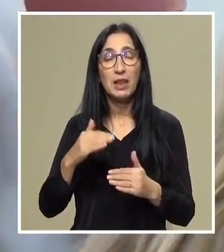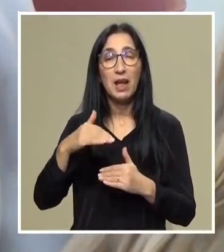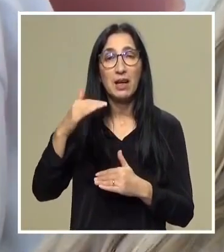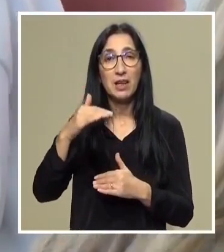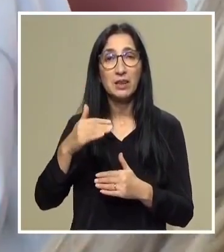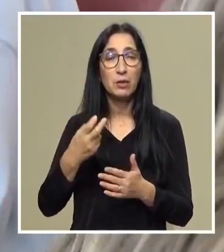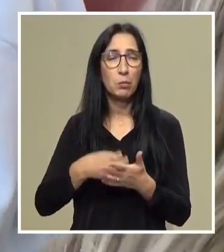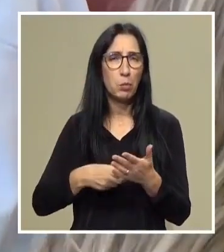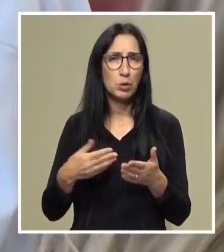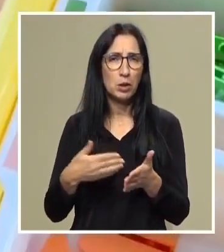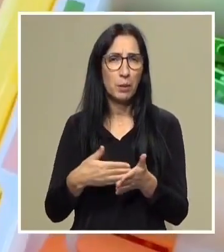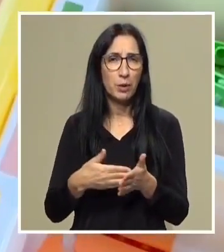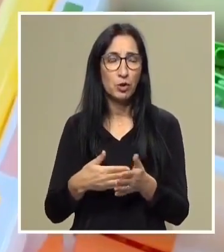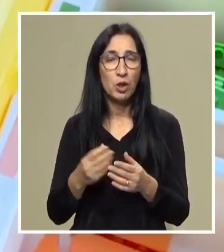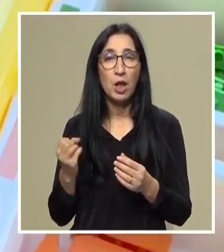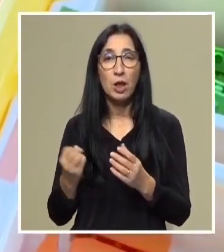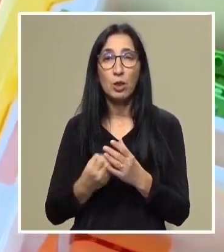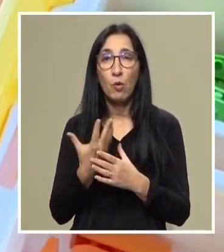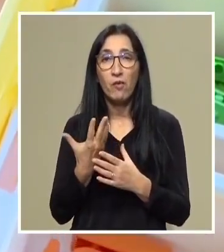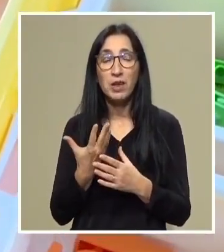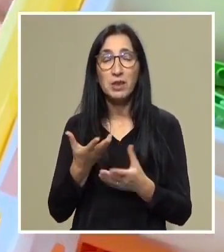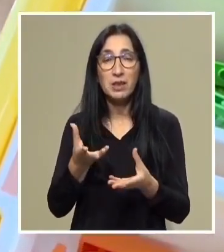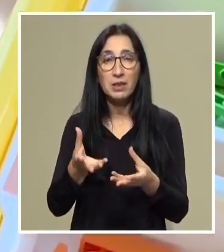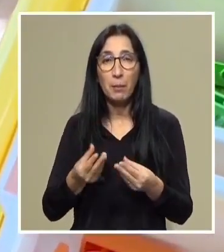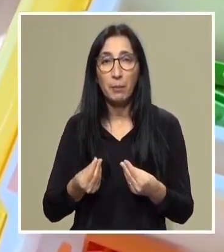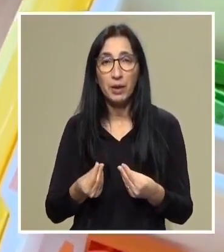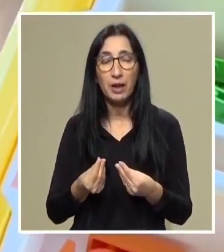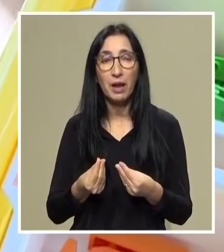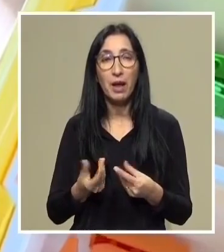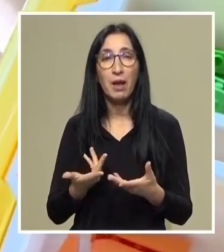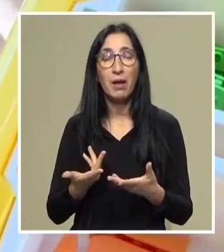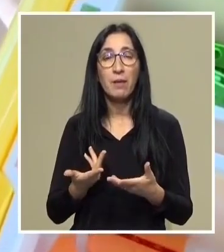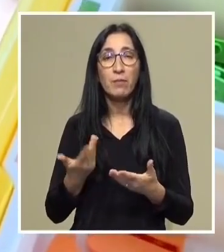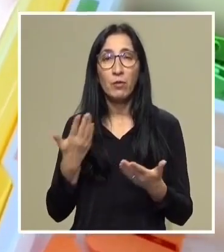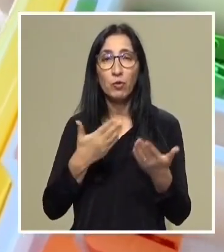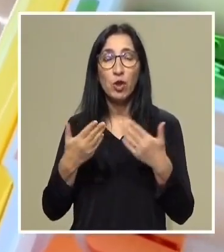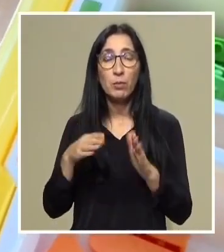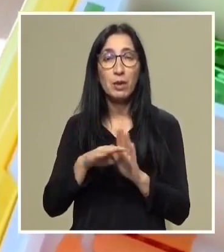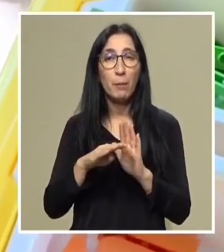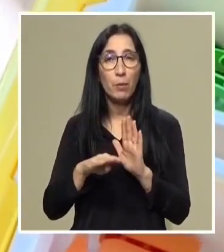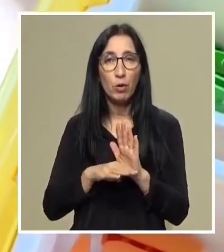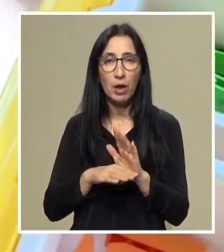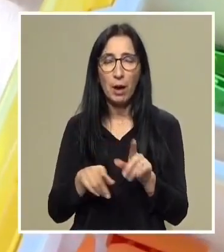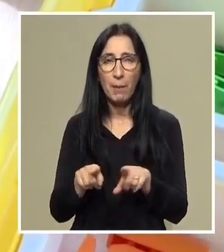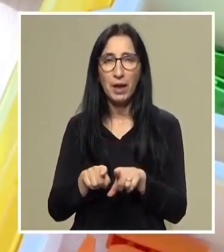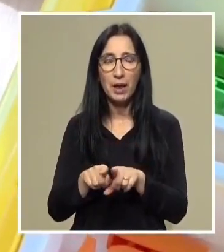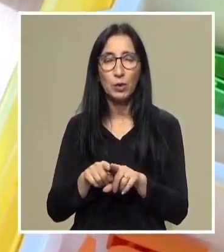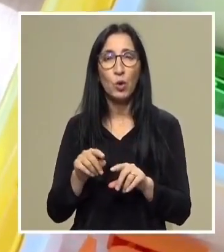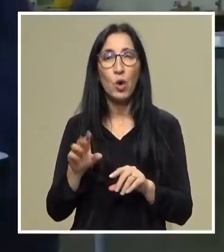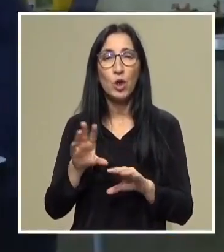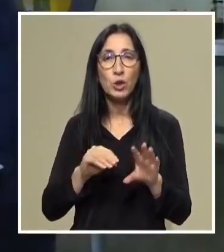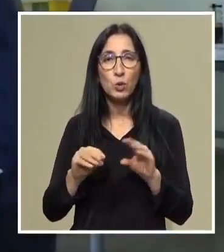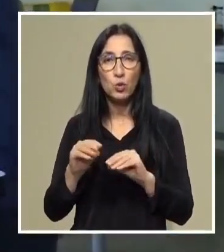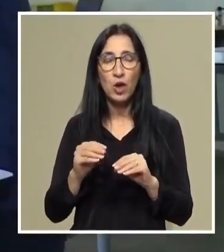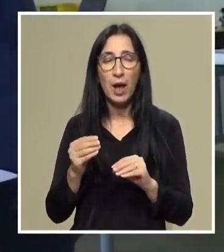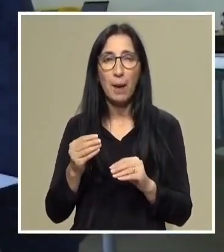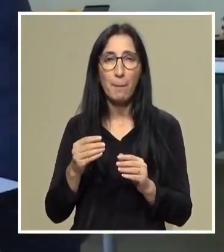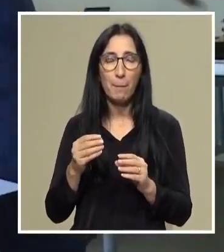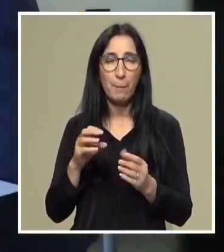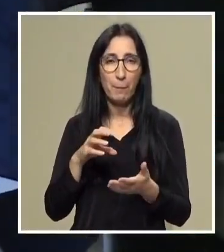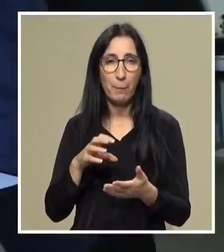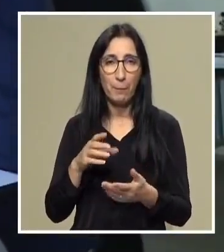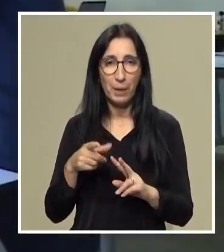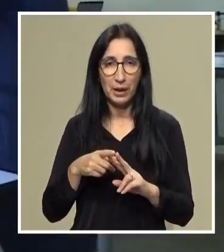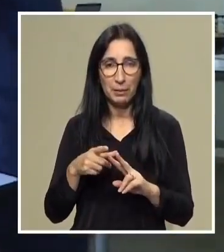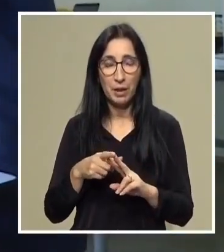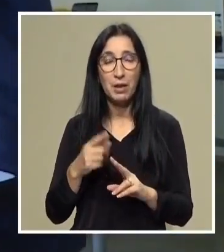причина, че иновацията се прие в учебната ни програма като изучаем предмет.